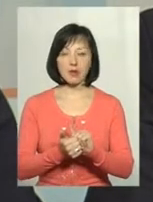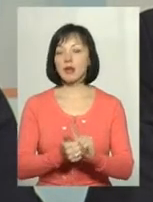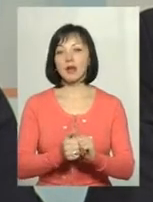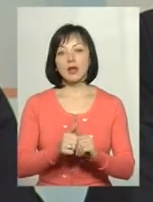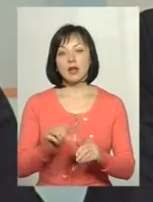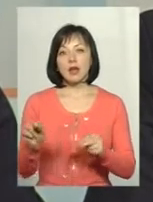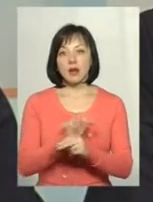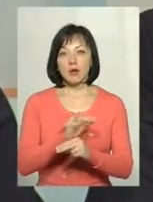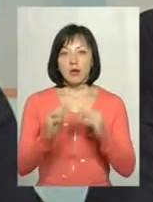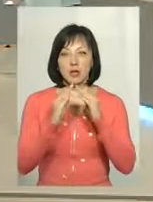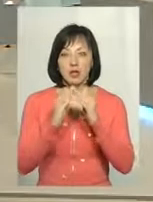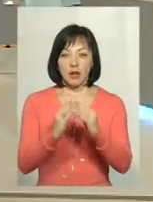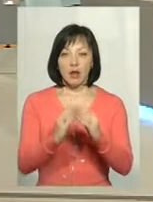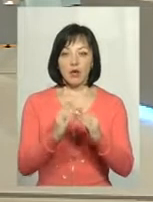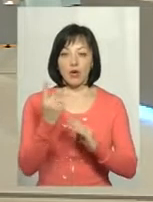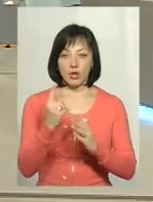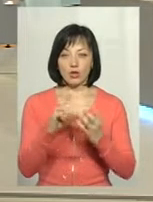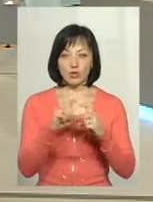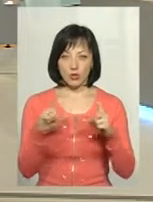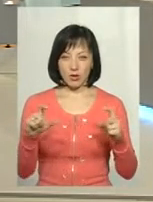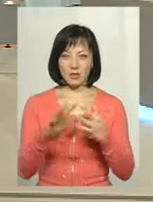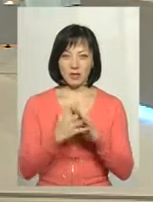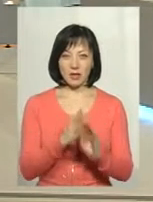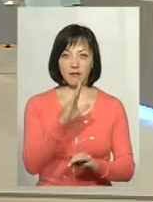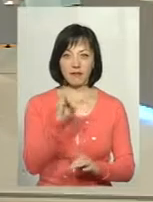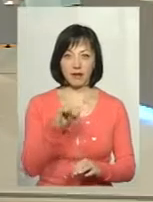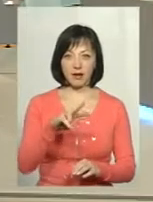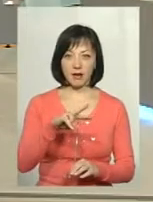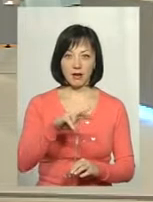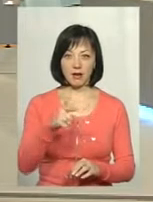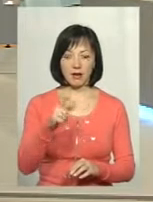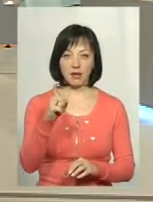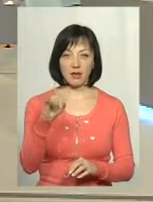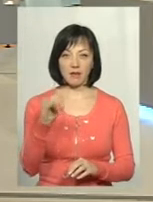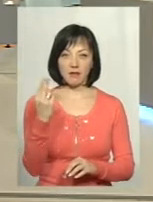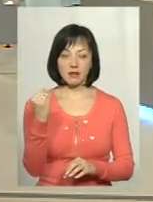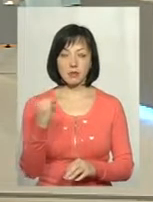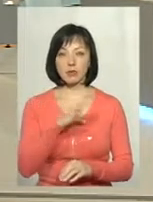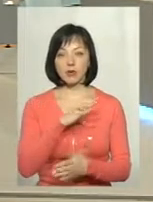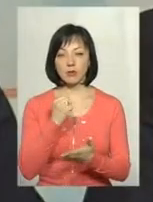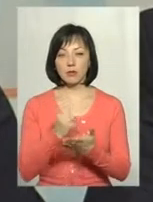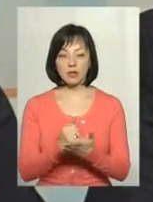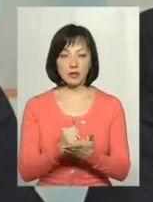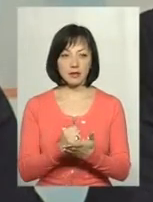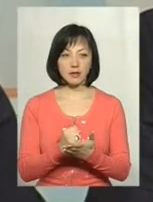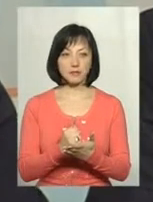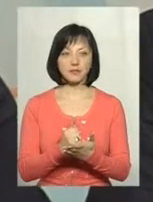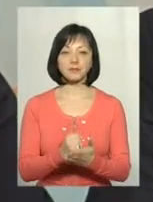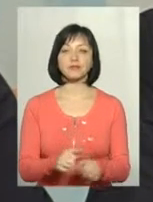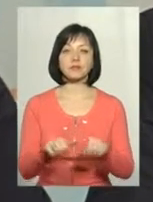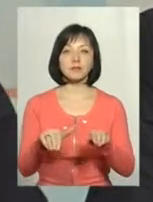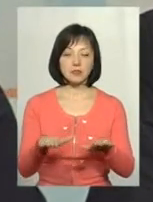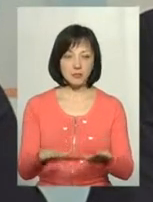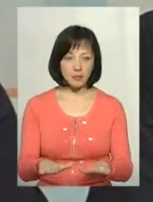на Вільховецькій школі, бо він теж в такому вже був аварійному стані. Ну, тобто були прийняті послідовні